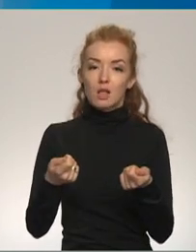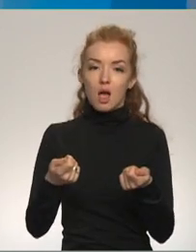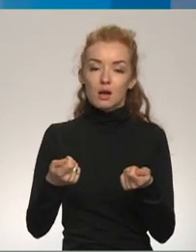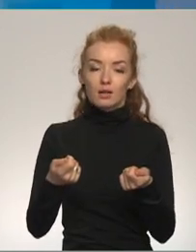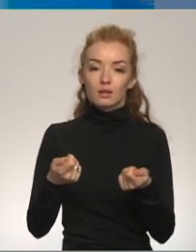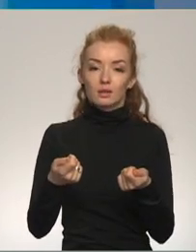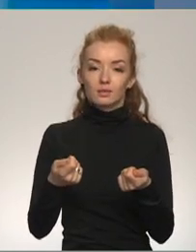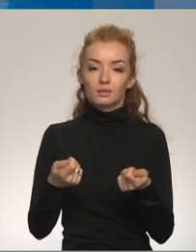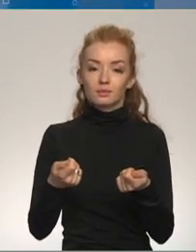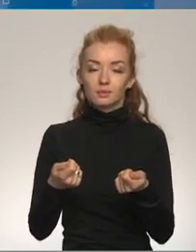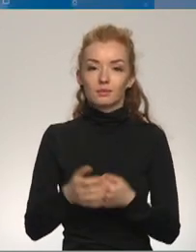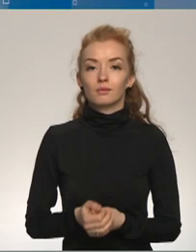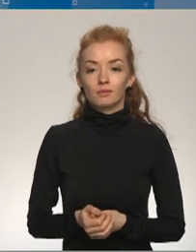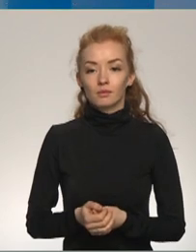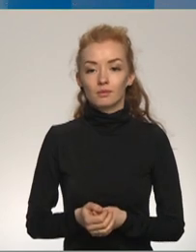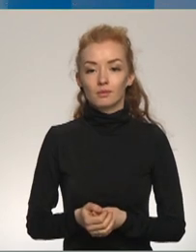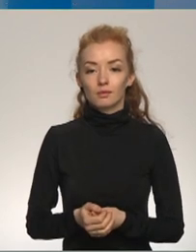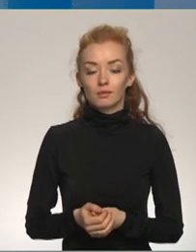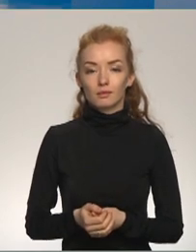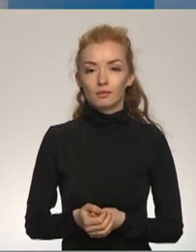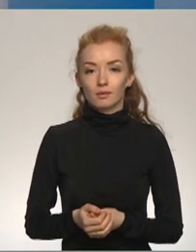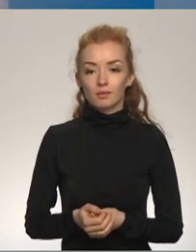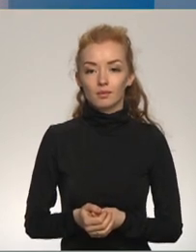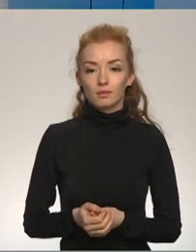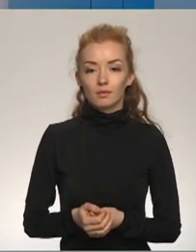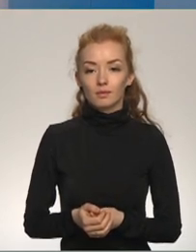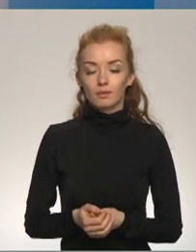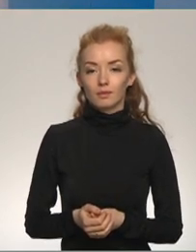ziņām, tās ziņas, kas mums pienāk un kas ir mūsu rīcībā